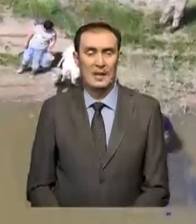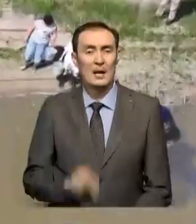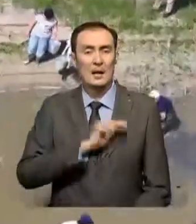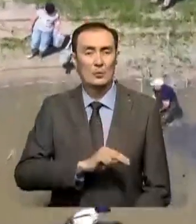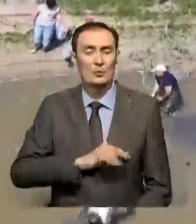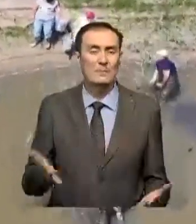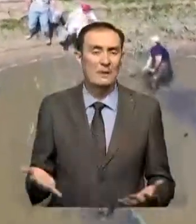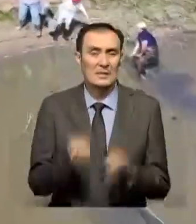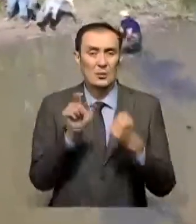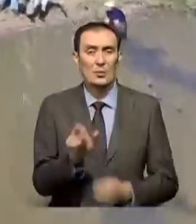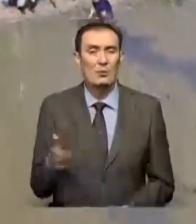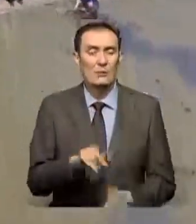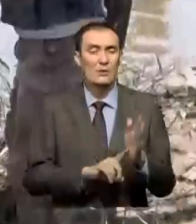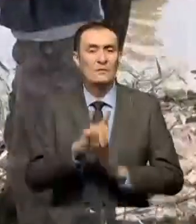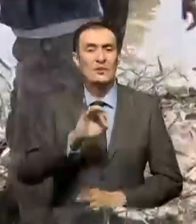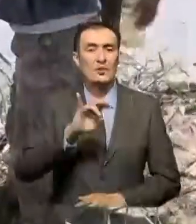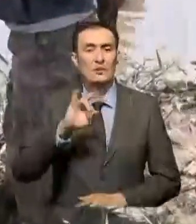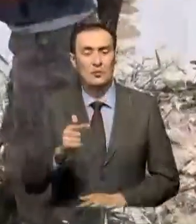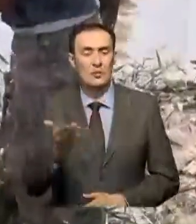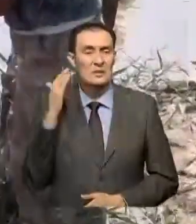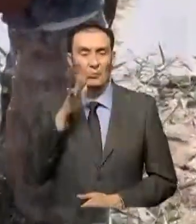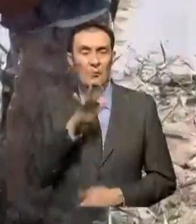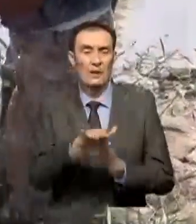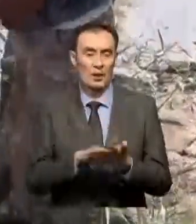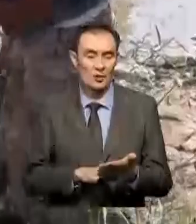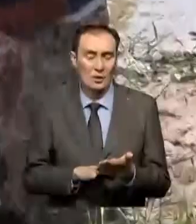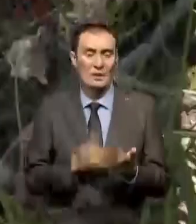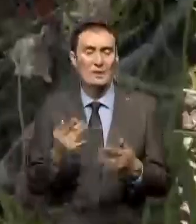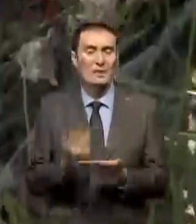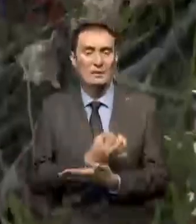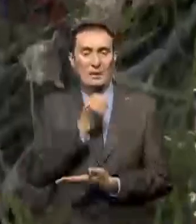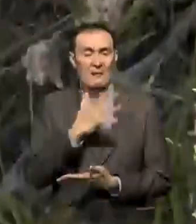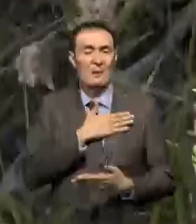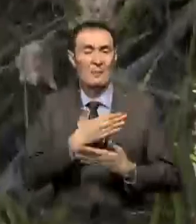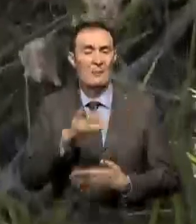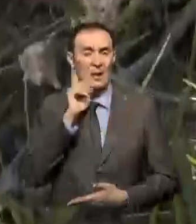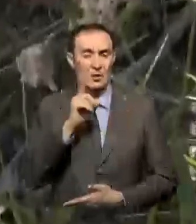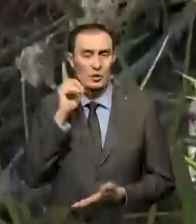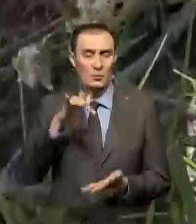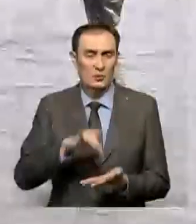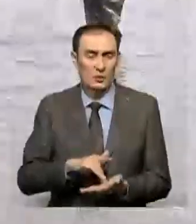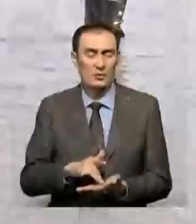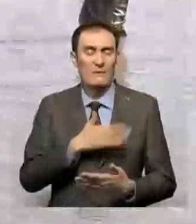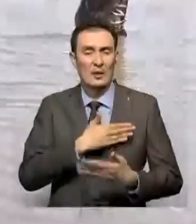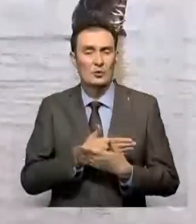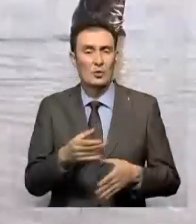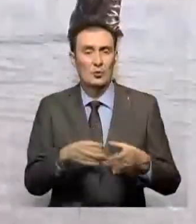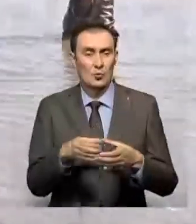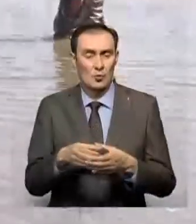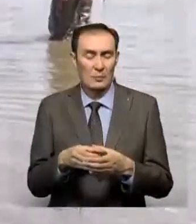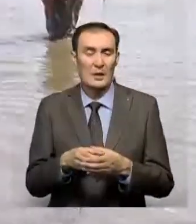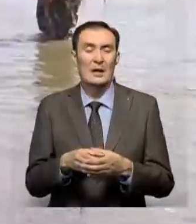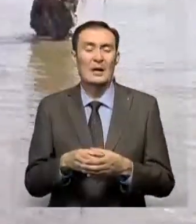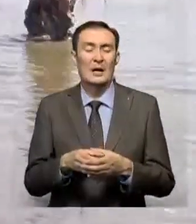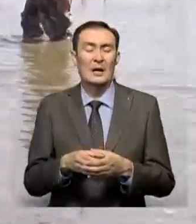Работы по спасению мальков начались еще в июне. С тех пор они не прекращались. В этот раз, благодаря молодежному ресурсному центру и волонтерской группе